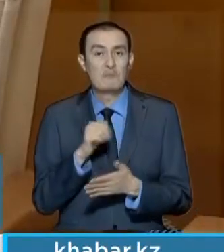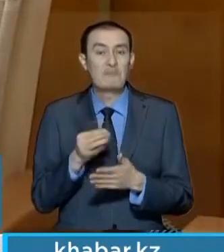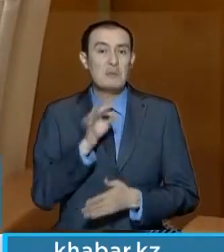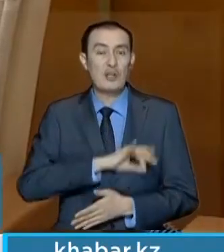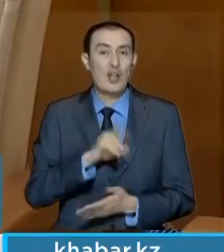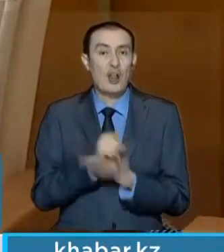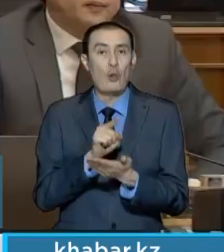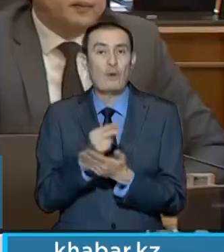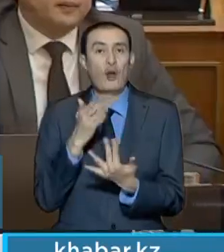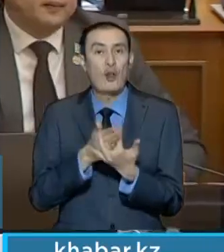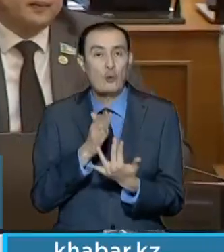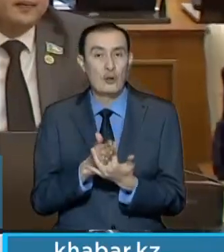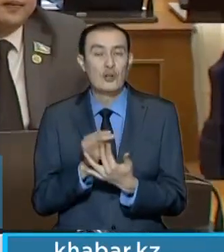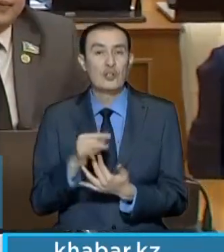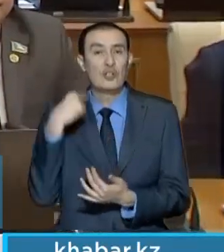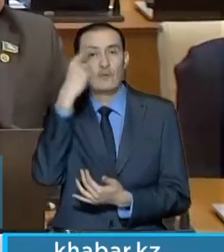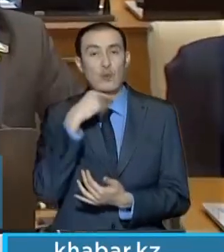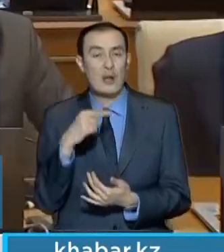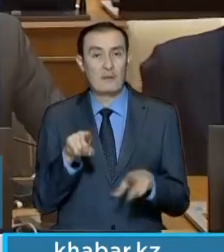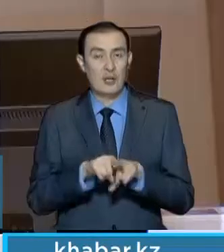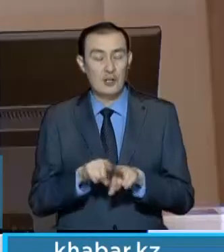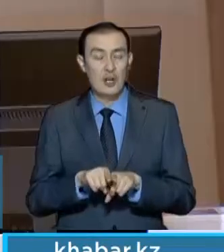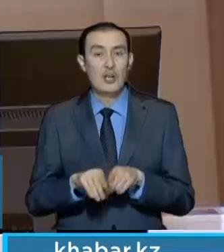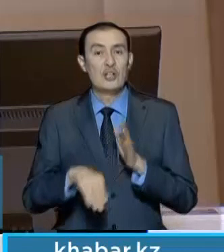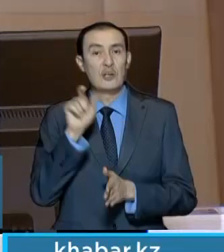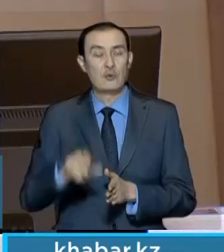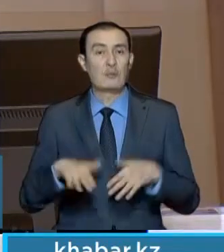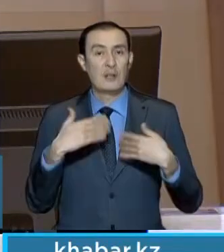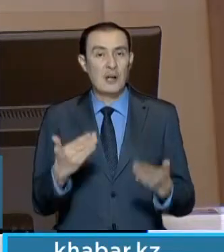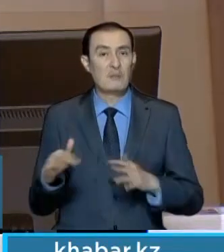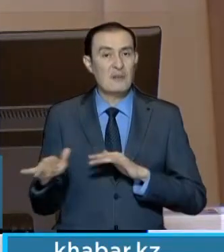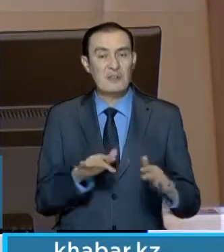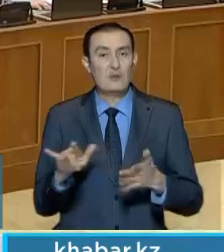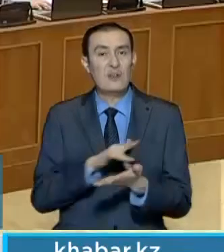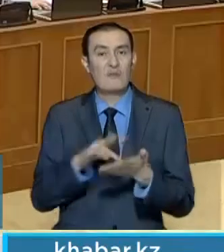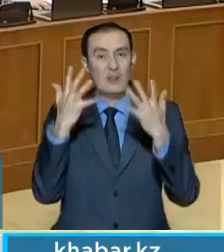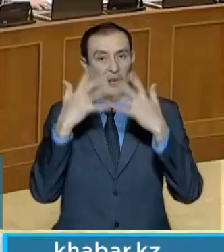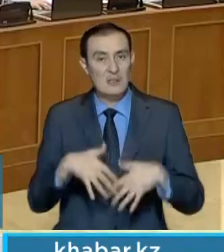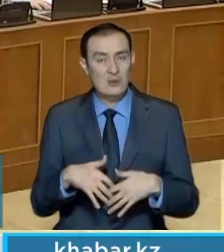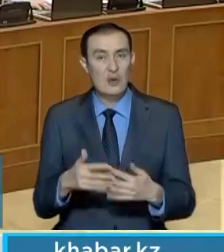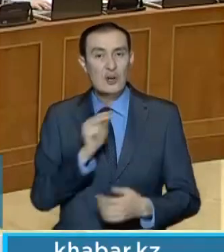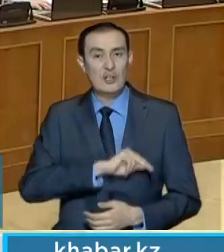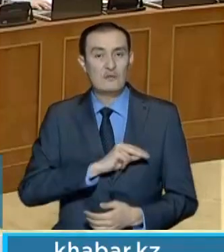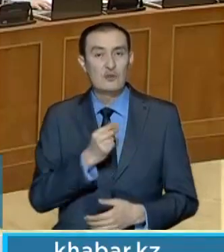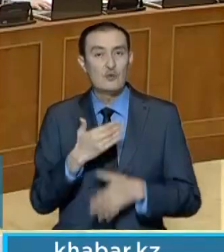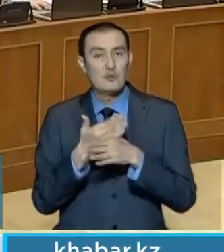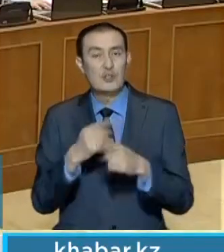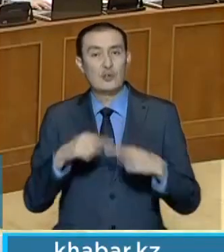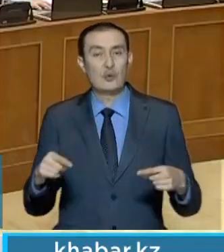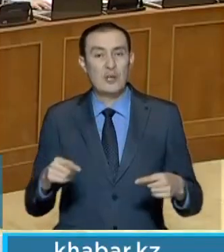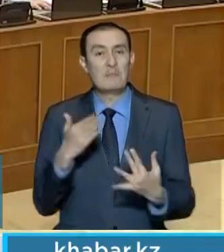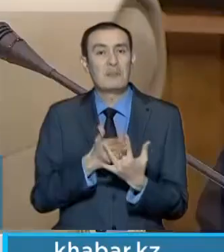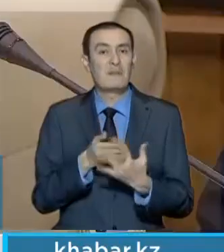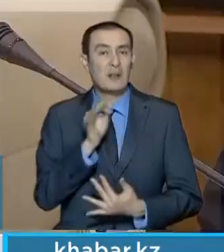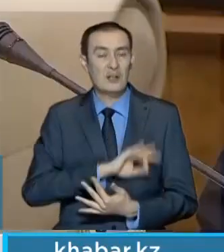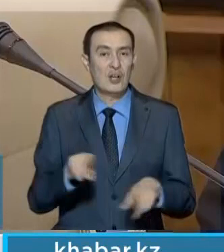применения налоговых льгот, в том числе индивидуального характера. Мажилисмен предложил провести инвентаризацию действующих субсидий и других предприятий,